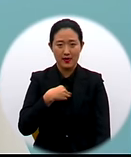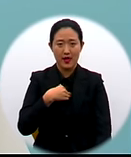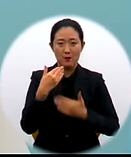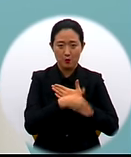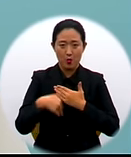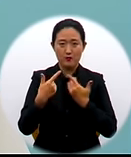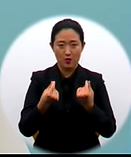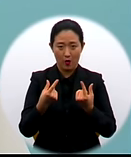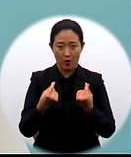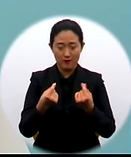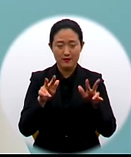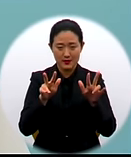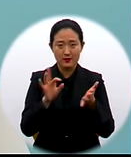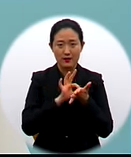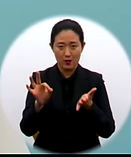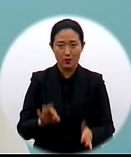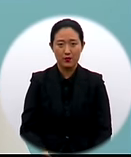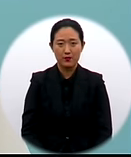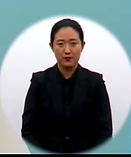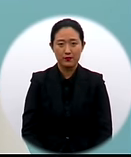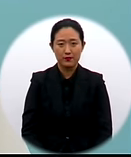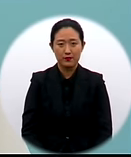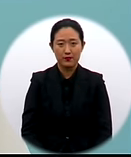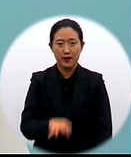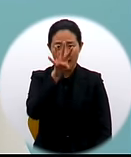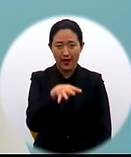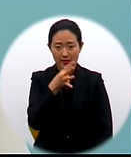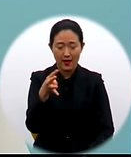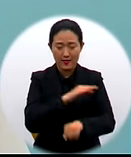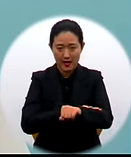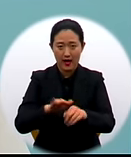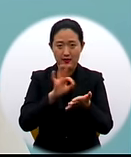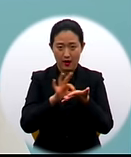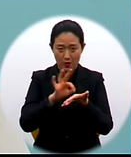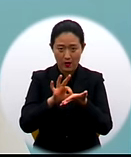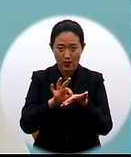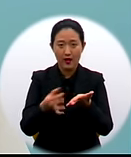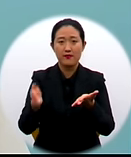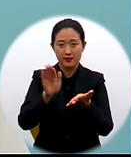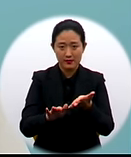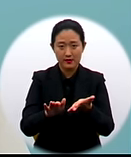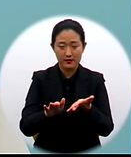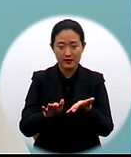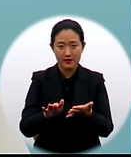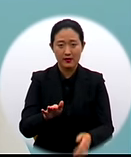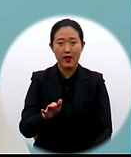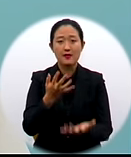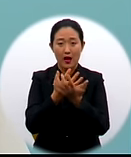수 있죠. 이제는 엑셀을 너무너무 잘 다루는 시장에 신임이 탁 던져졌는데 얘는 빅데이터를 분석하는 툴을 다룰 줄